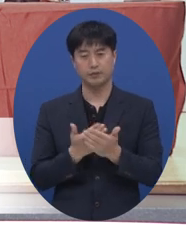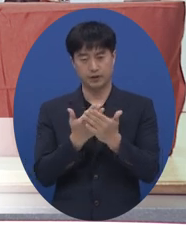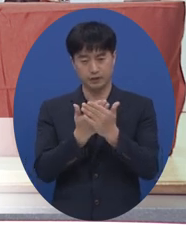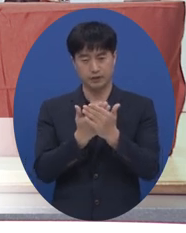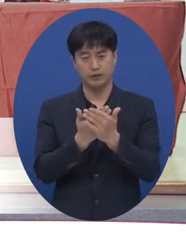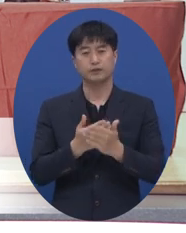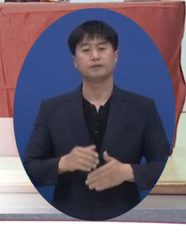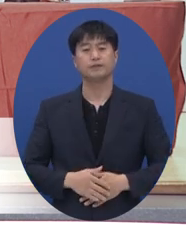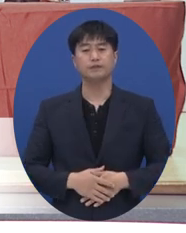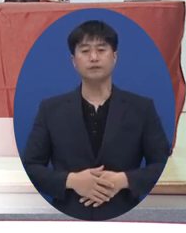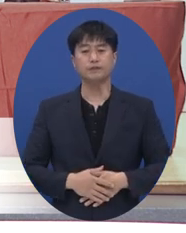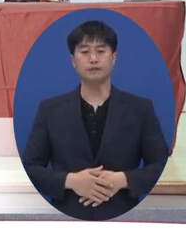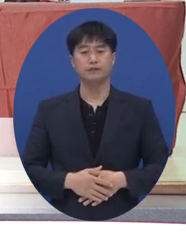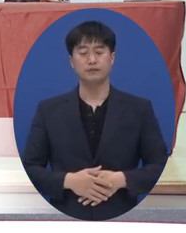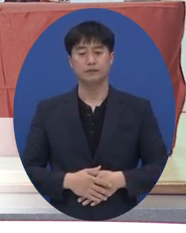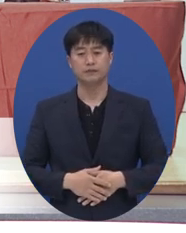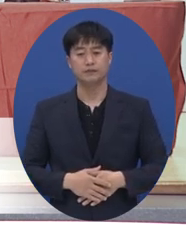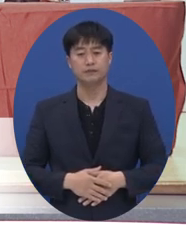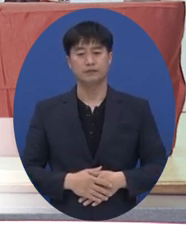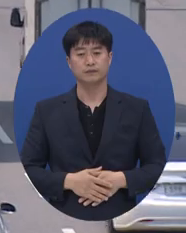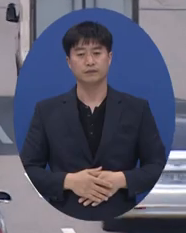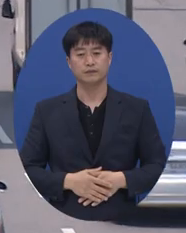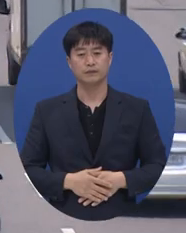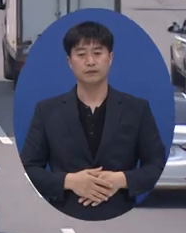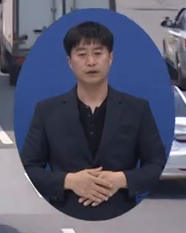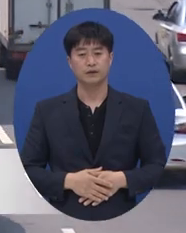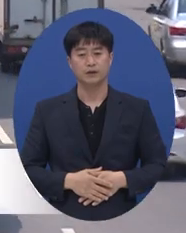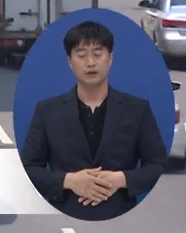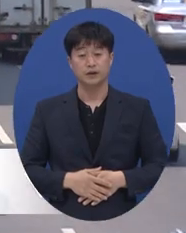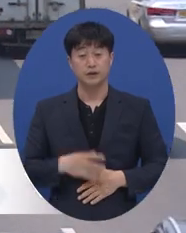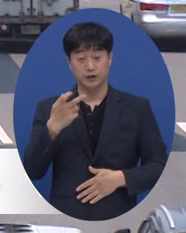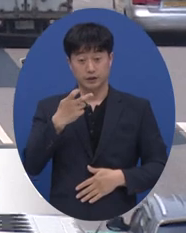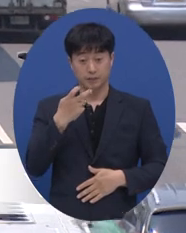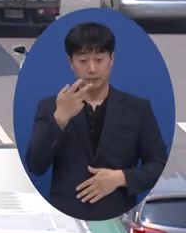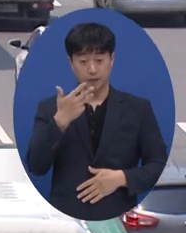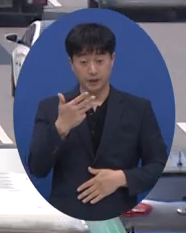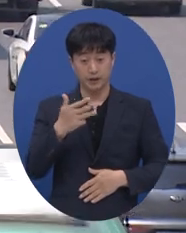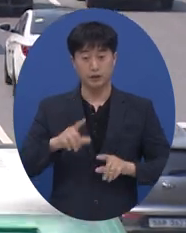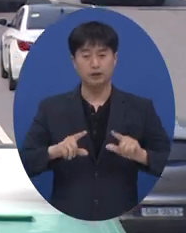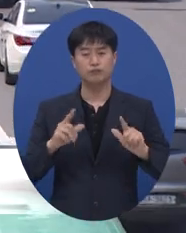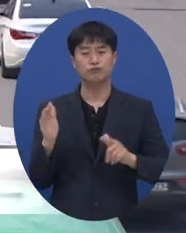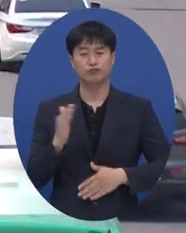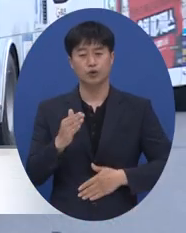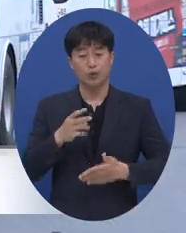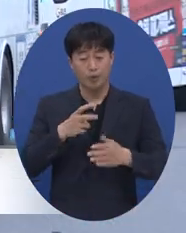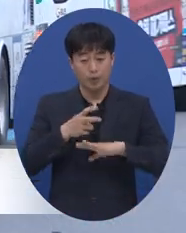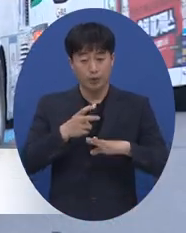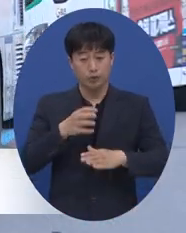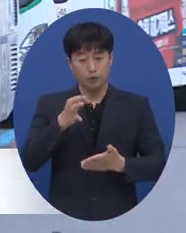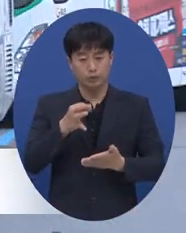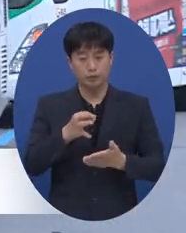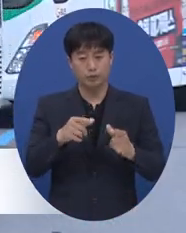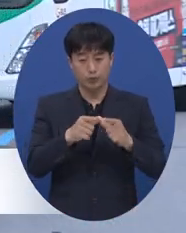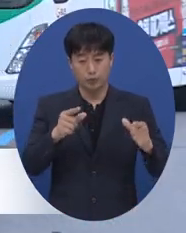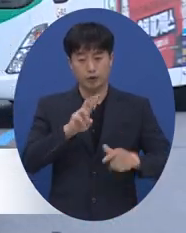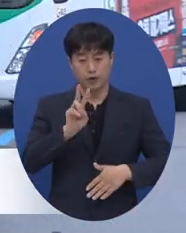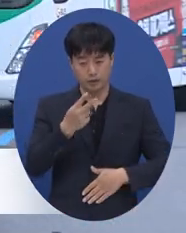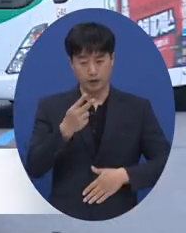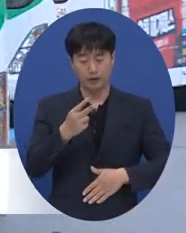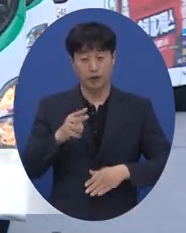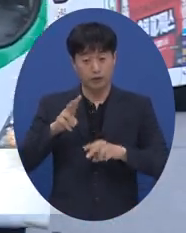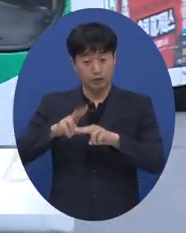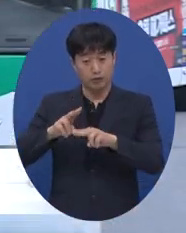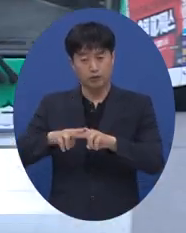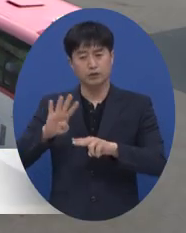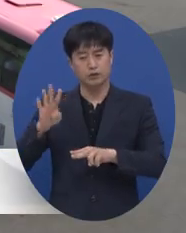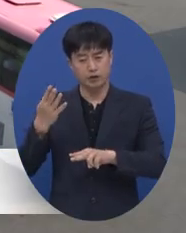경기북부 김태균의 보돕니다 오는 28일부터 시내버스 요금이 일반형은 200원 좌석